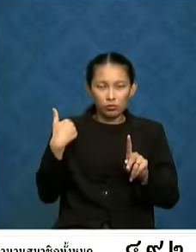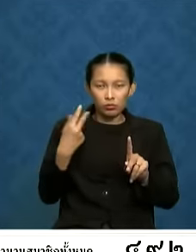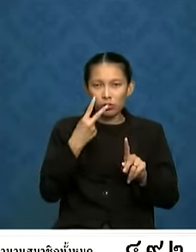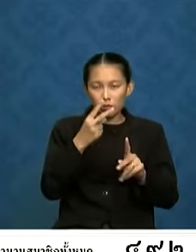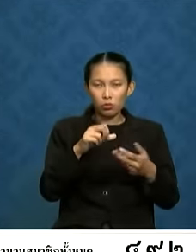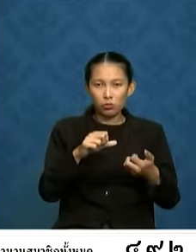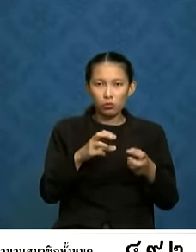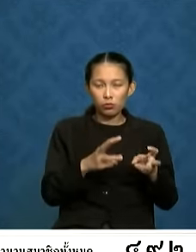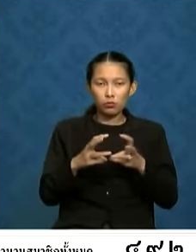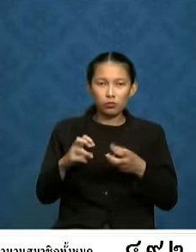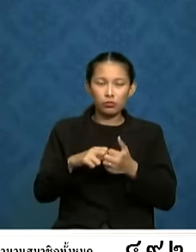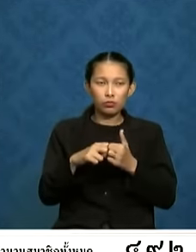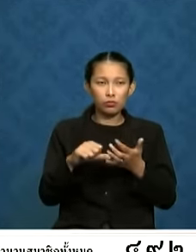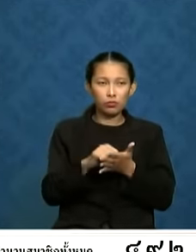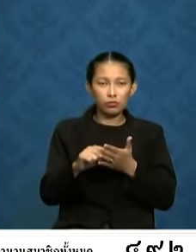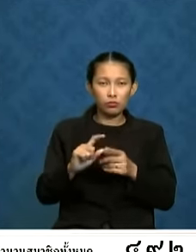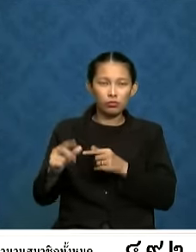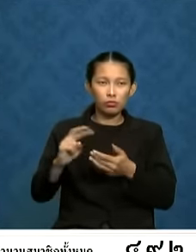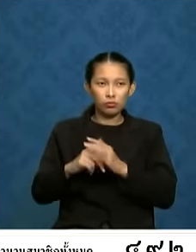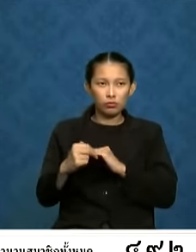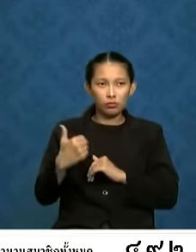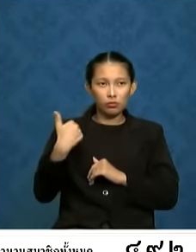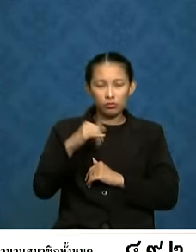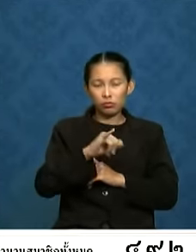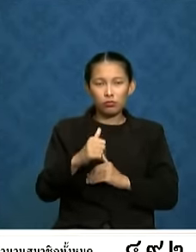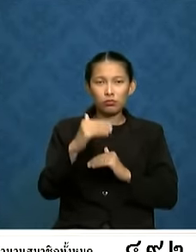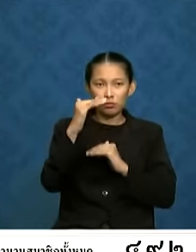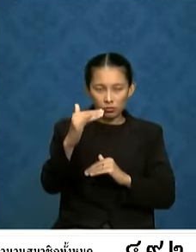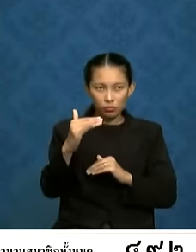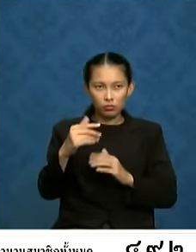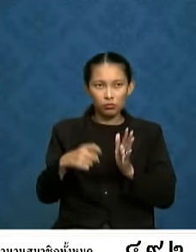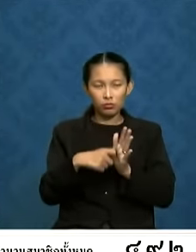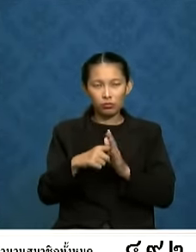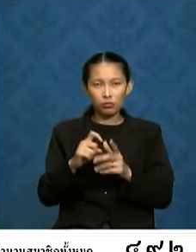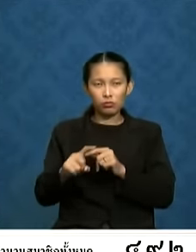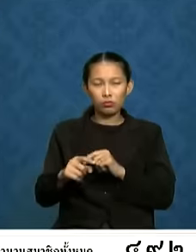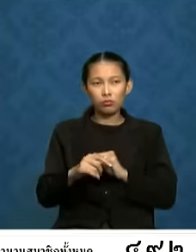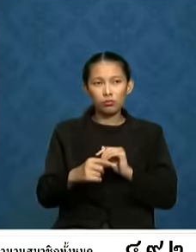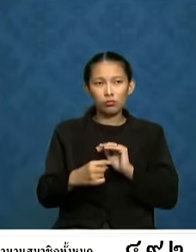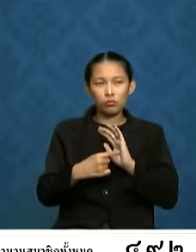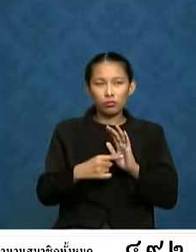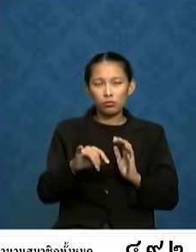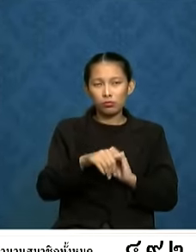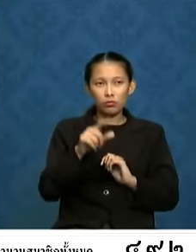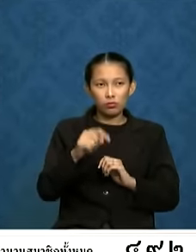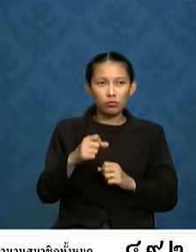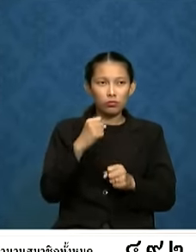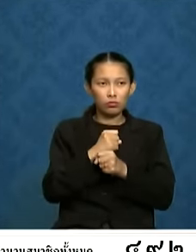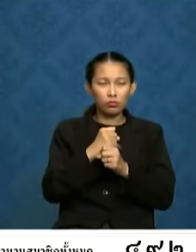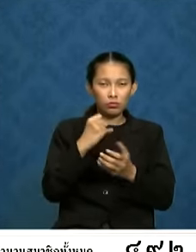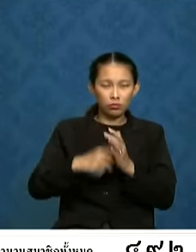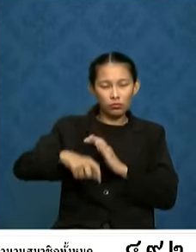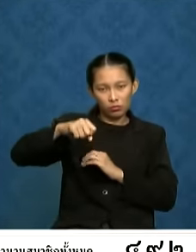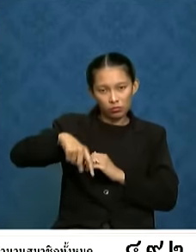ออกในเรื่องนี้เราสามารถที่จะนิรโทษกรรมโดยที่อาจจะกำหนดเงื่อนไขบางอย่างได้ฮะเช่นอาจจะเป็นเงื่อนไขว่าจะต้องไม่มีการกระทำความผิด